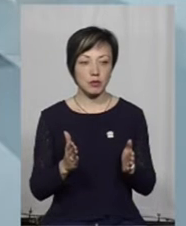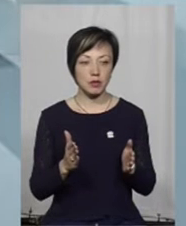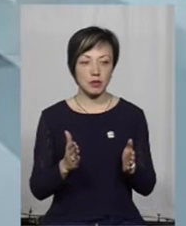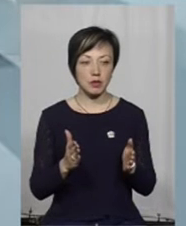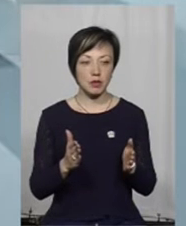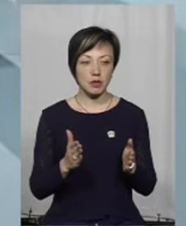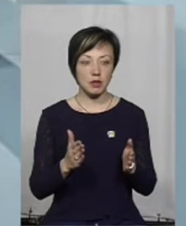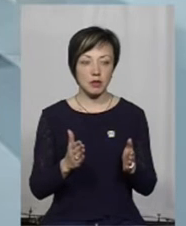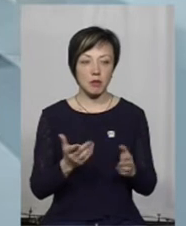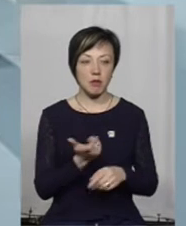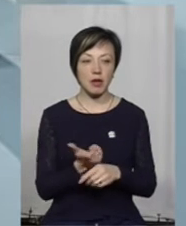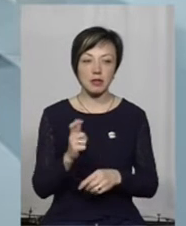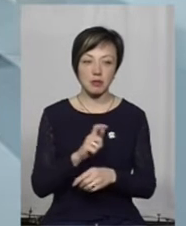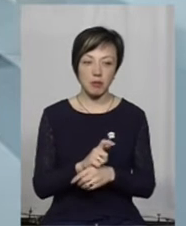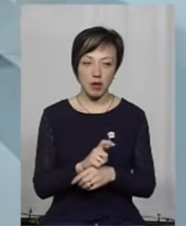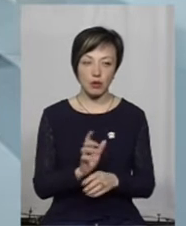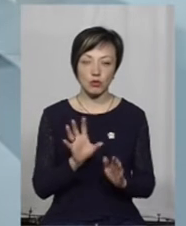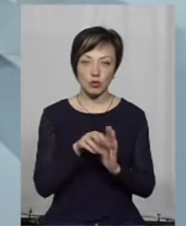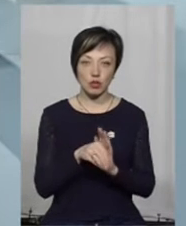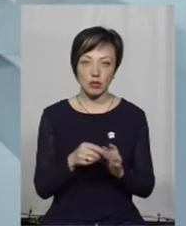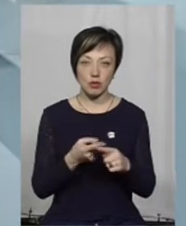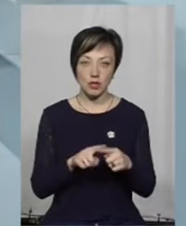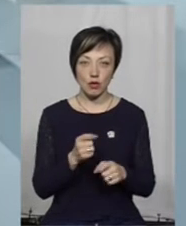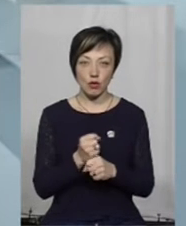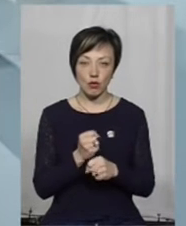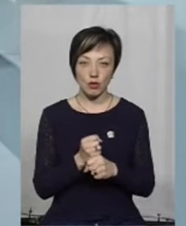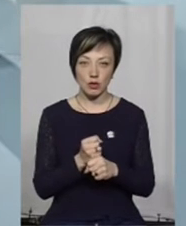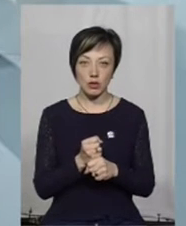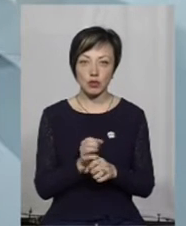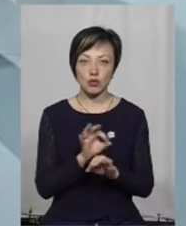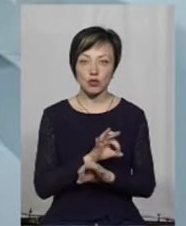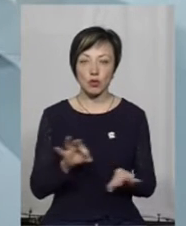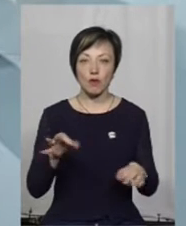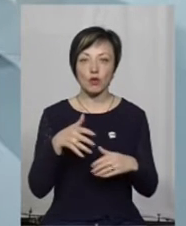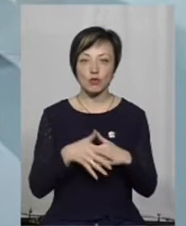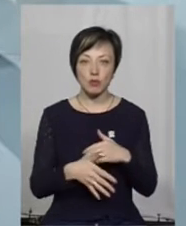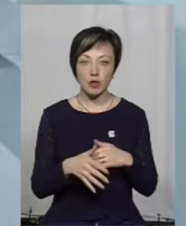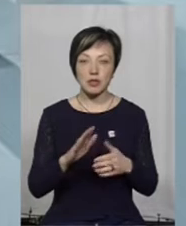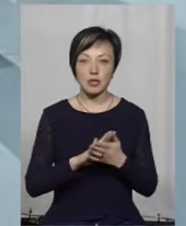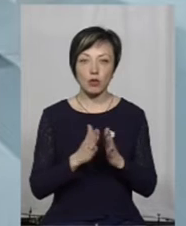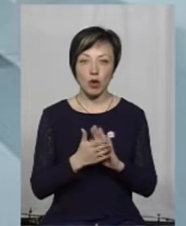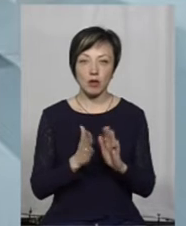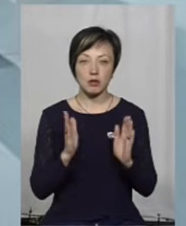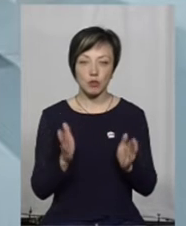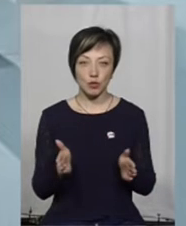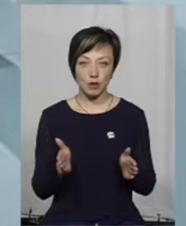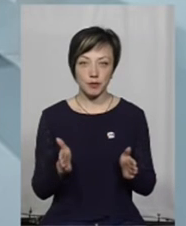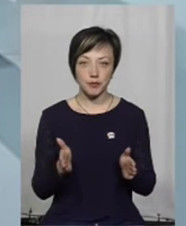безпосередньо максимально долучатися до цієї роботи, тому що ми чудово розуміємо, що ситуація вона буде